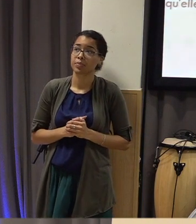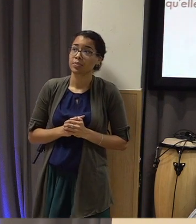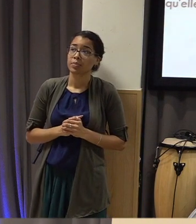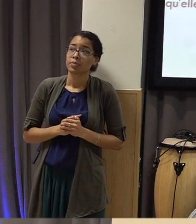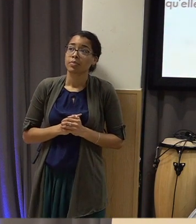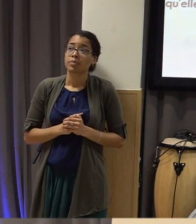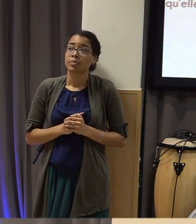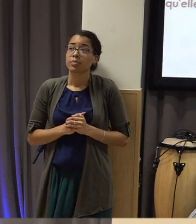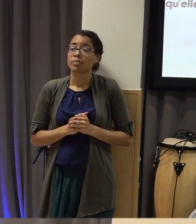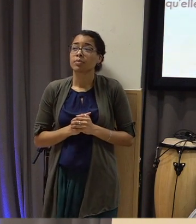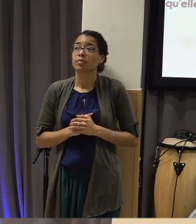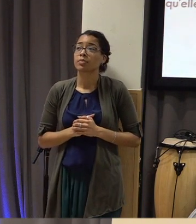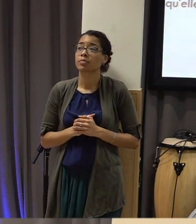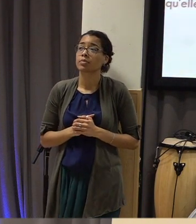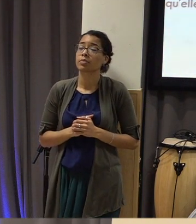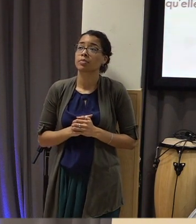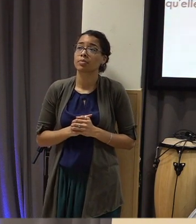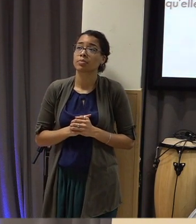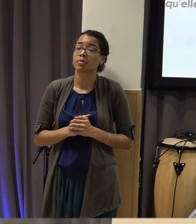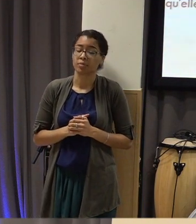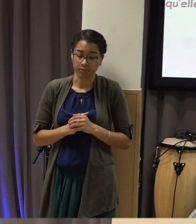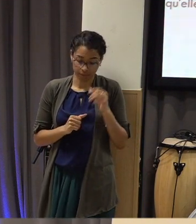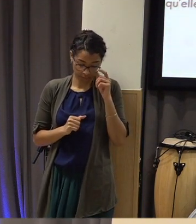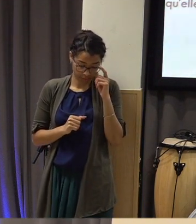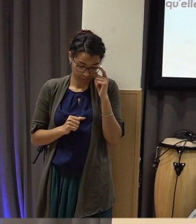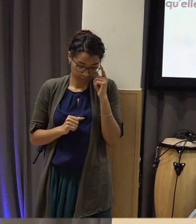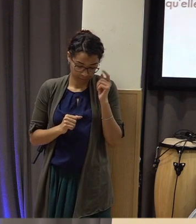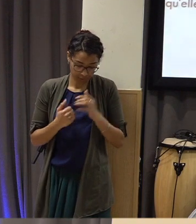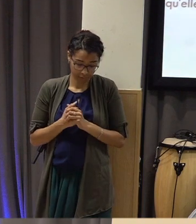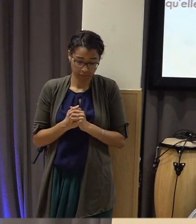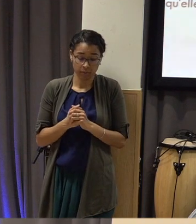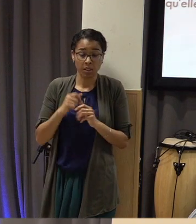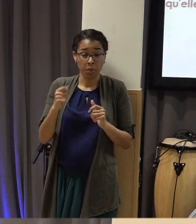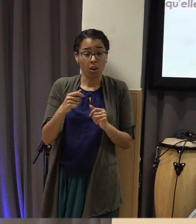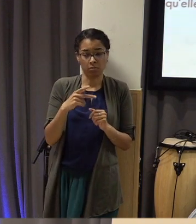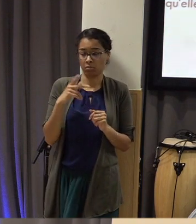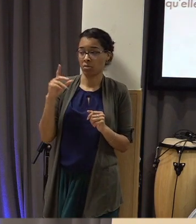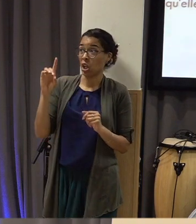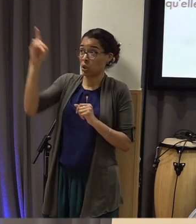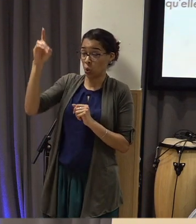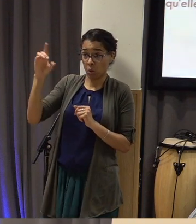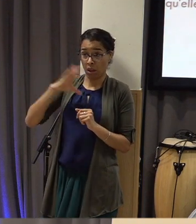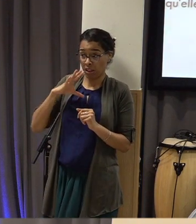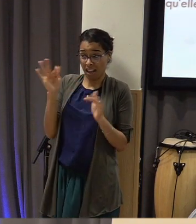Et donc, on ne doit pas attribuer aux hommes ce qui appartient à Dieu.